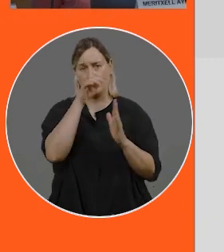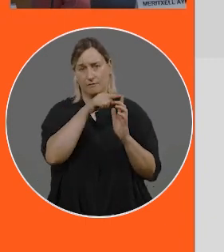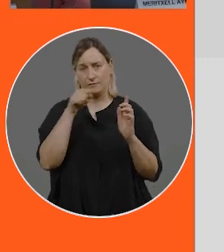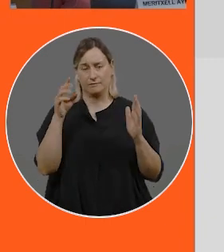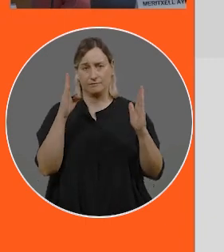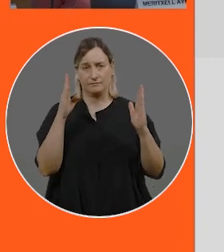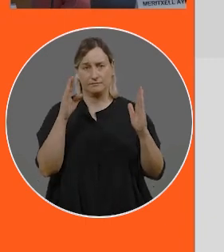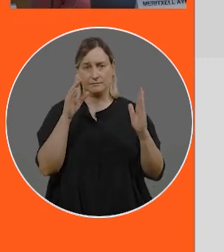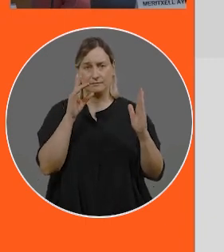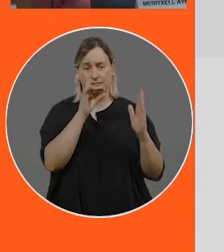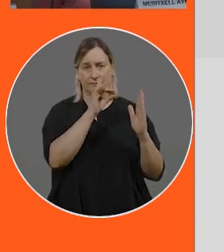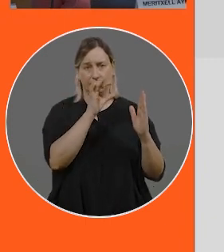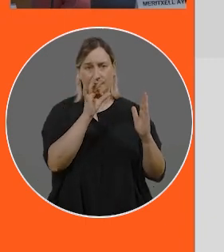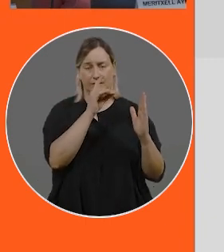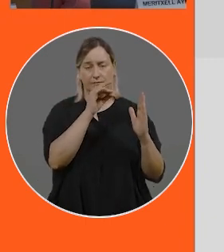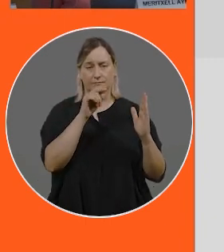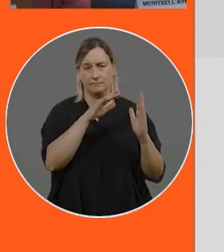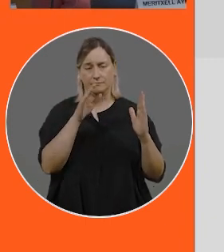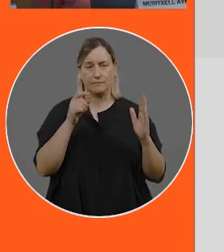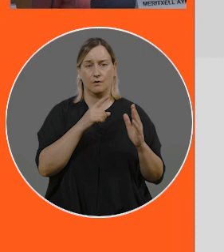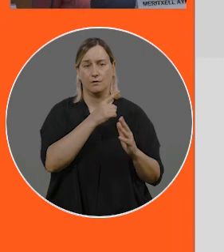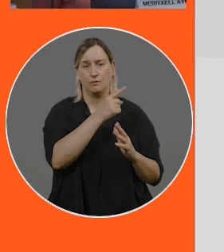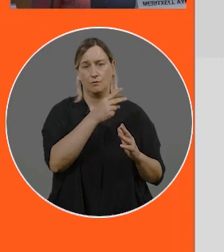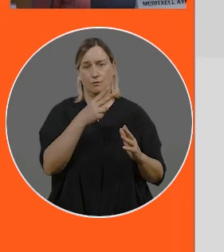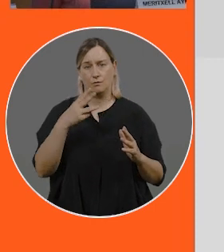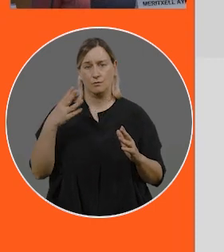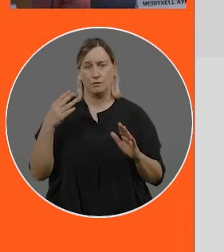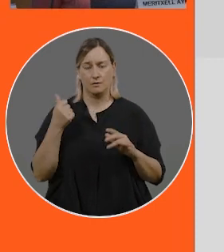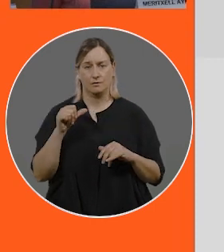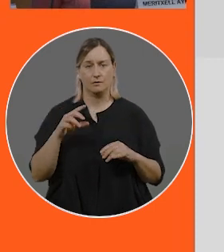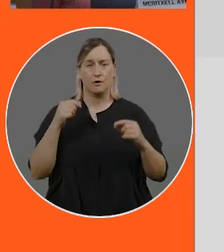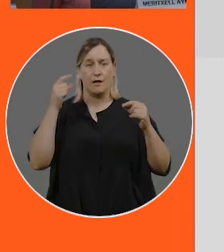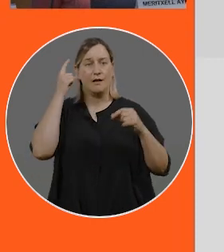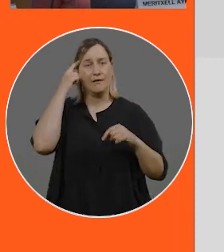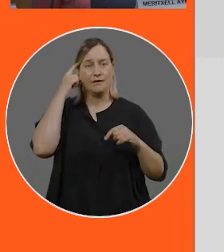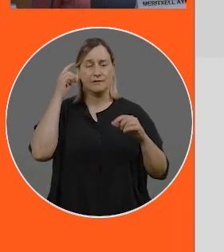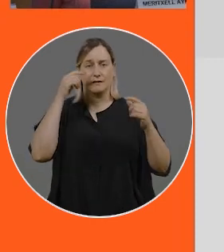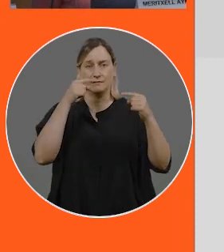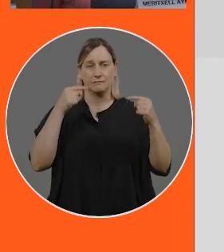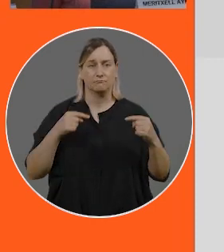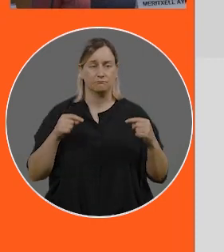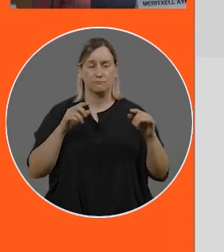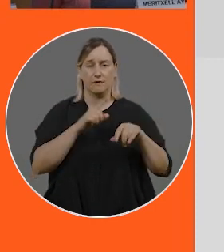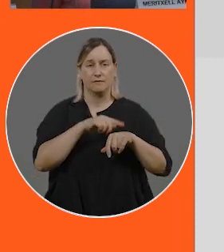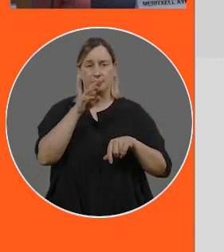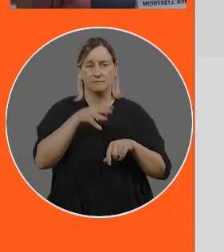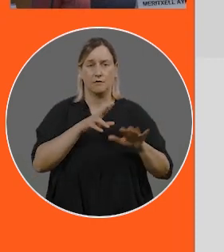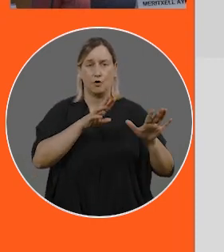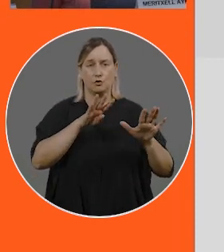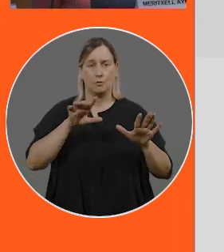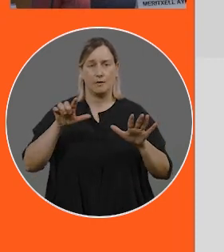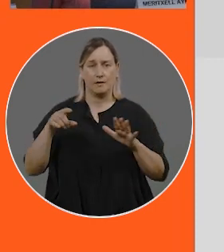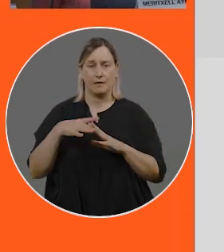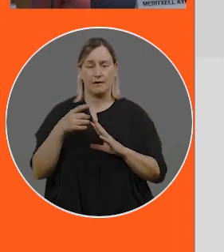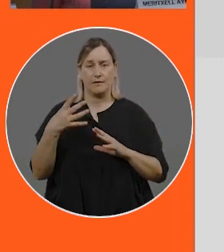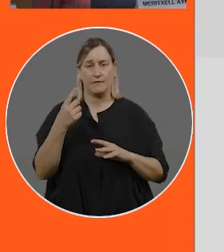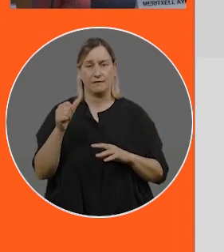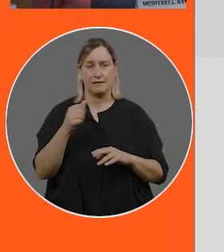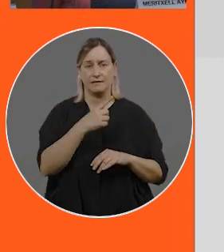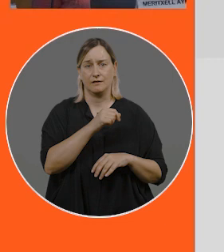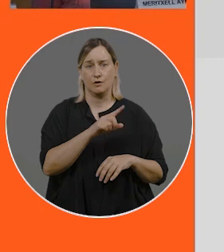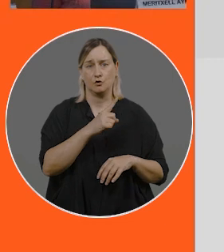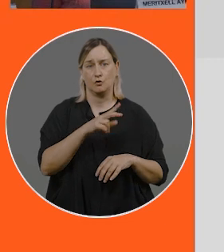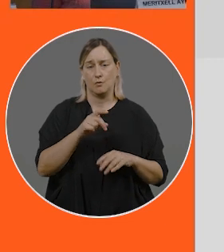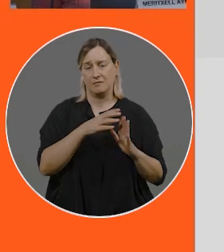Nal? 1, 2, 3, 4, 5, 6, 7, clic. 8, 9, 10, 11, 12, 13, 14, clic. 15, 16, 17, 10,